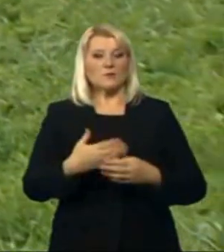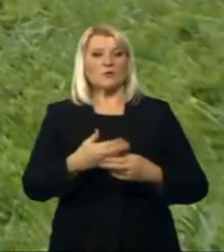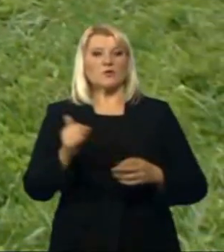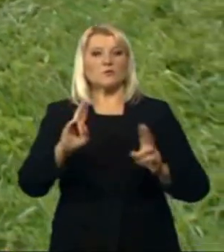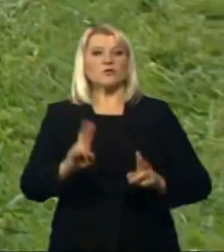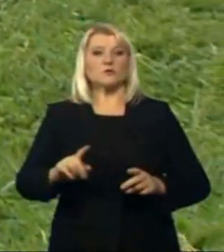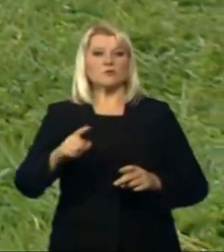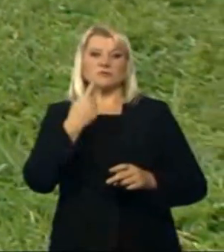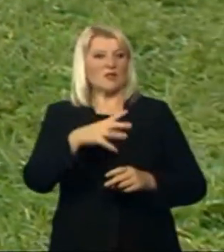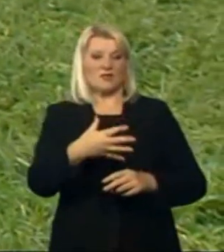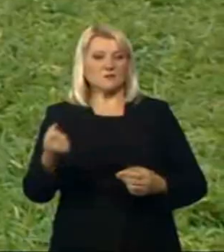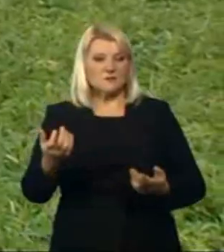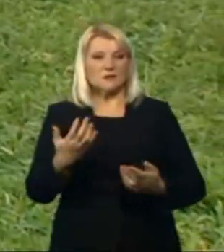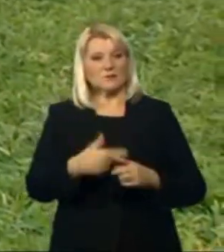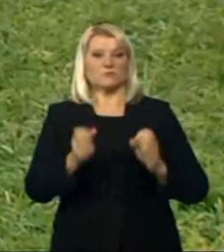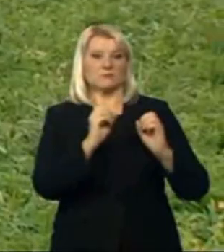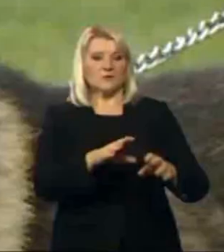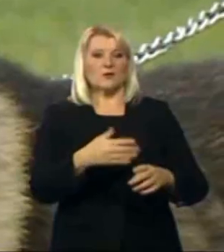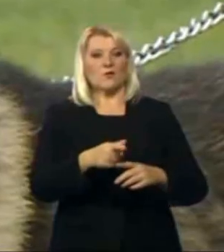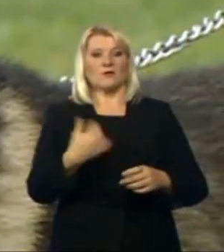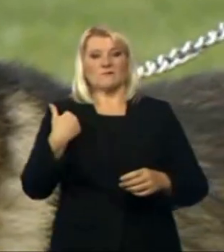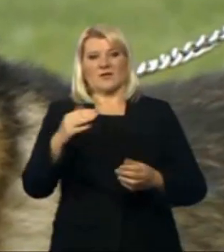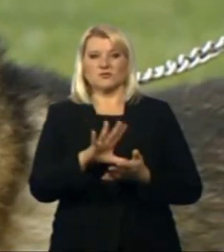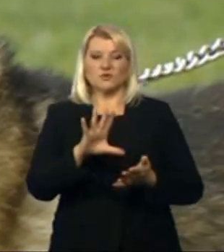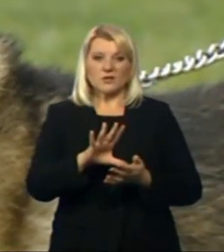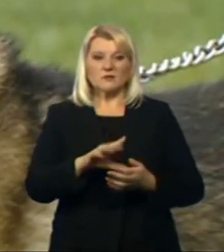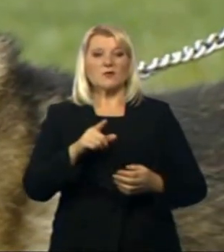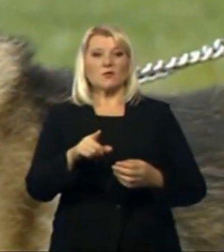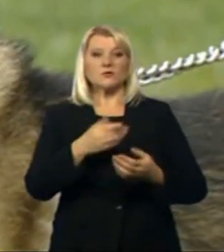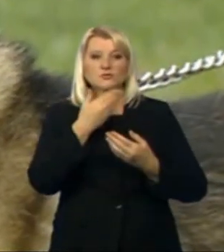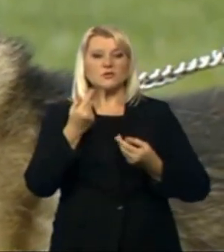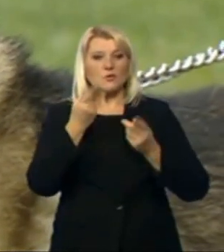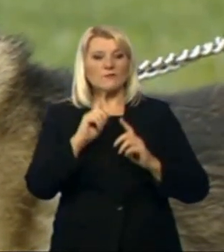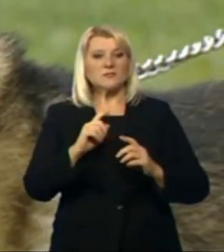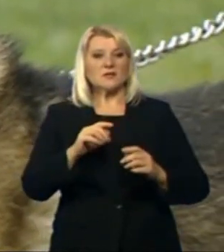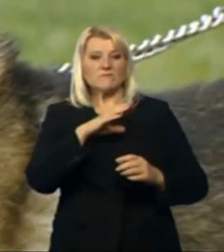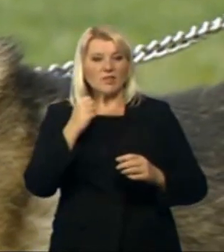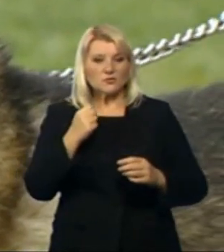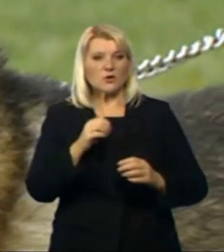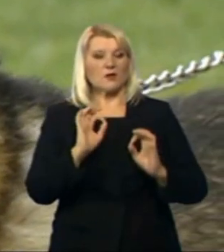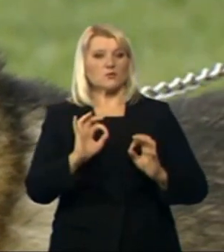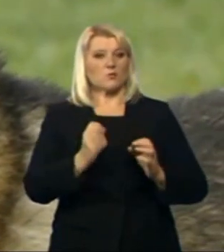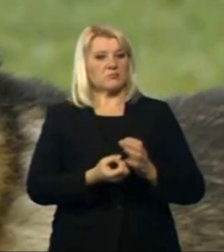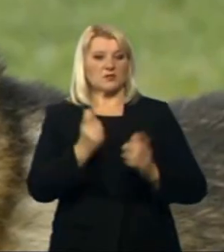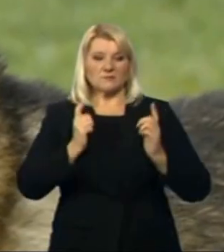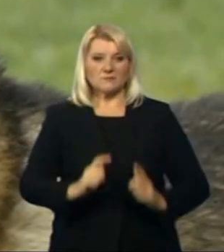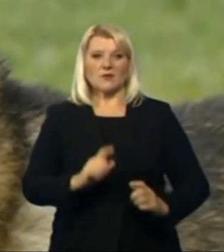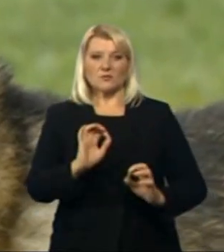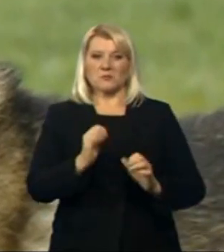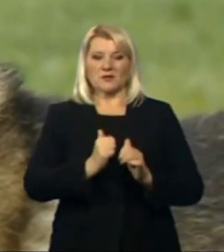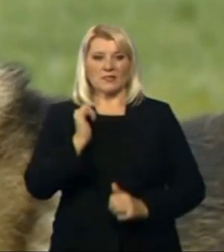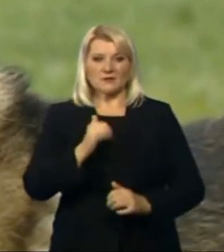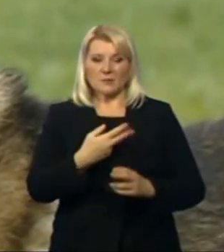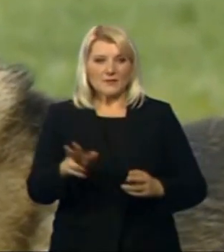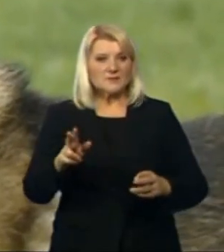z pozůstalých si ho nechtěl vzít. Je to pejsek středního věku, československý vlčák, dobře rostlý, výborný